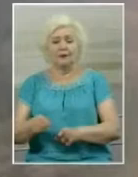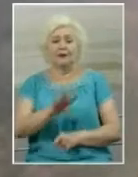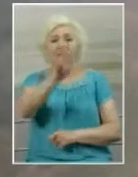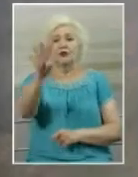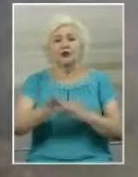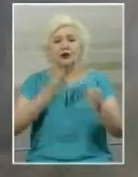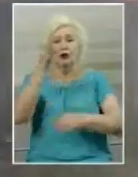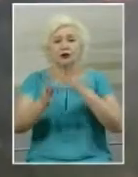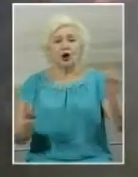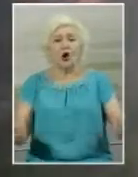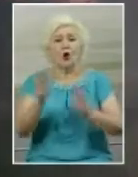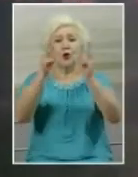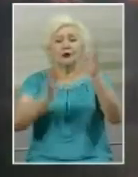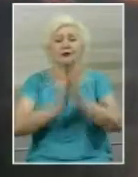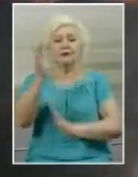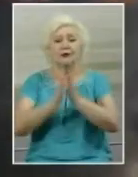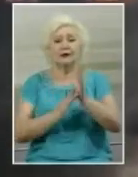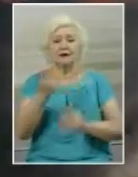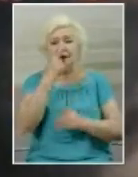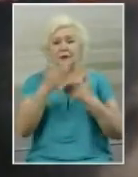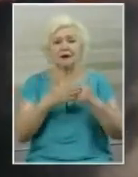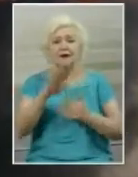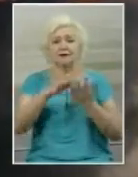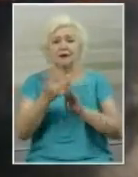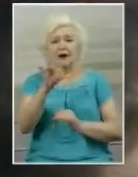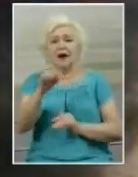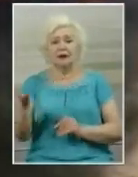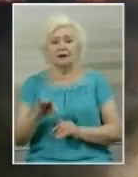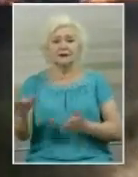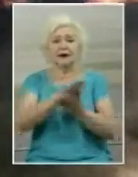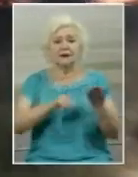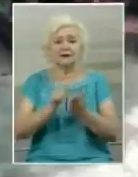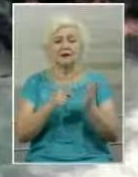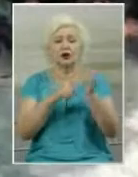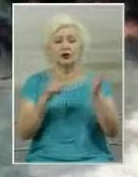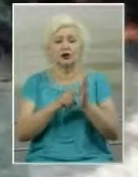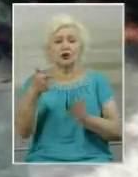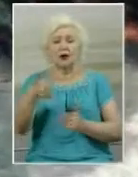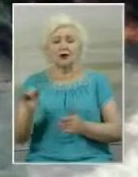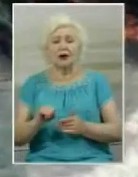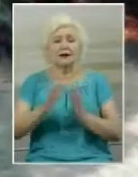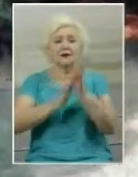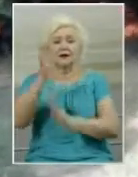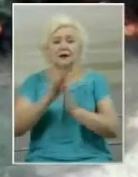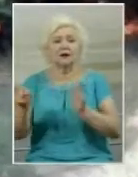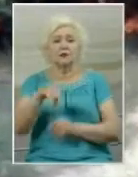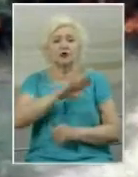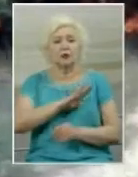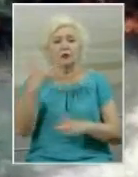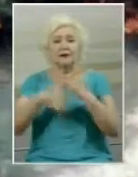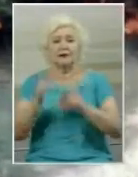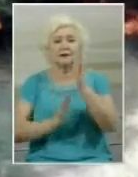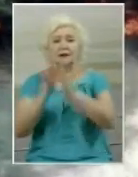4 доби горів ліс біля Радинська Олешківського району. Вогонь знищив майже 600 гектарів лісу. Чому горять херсонські ліси і хто